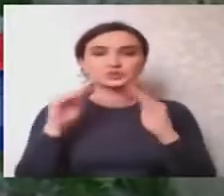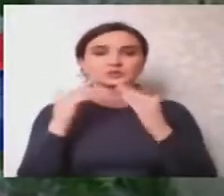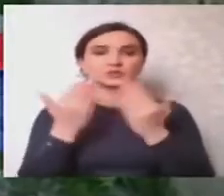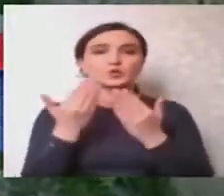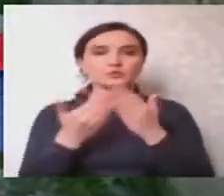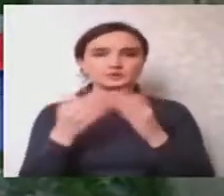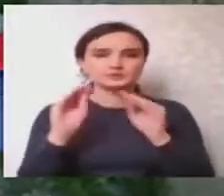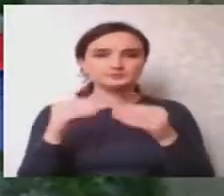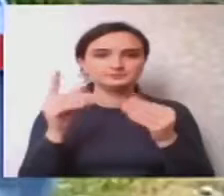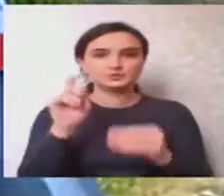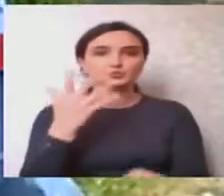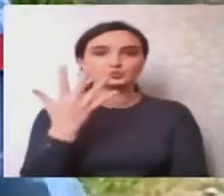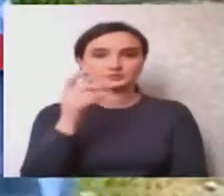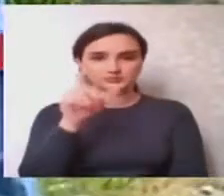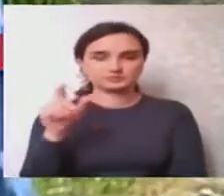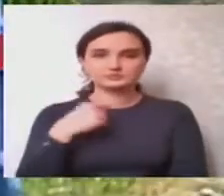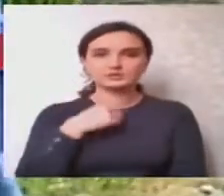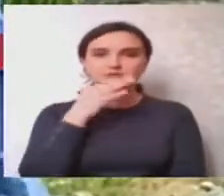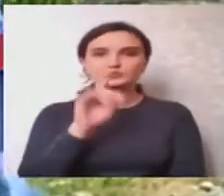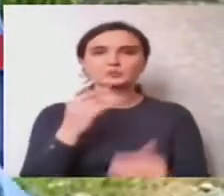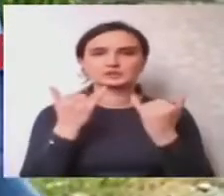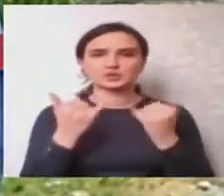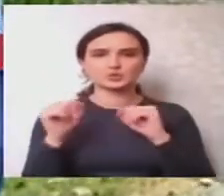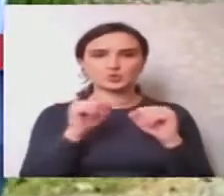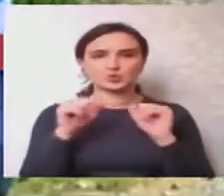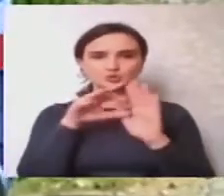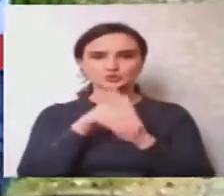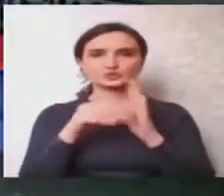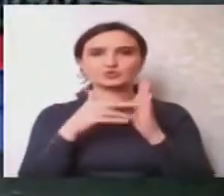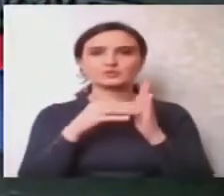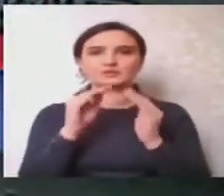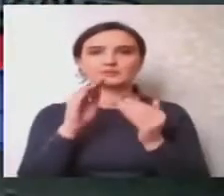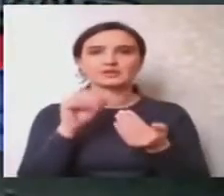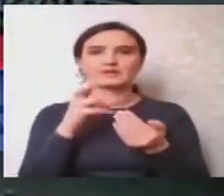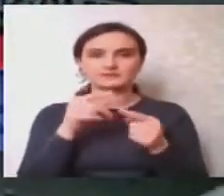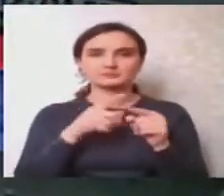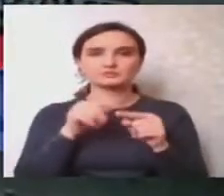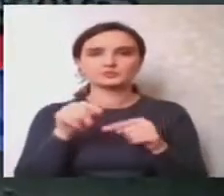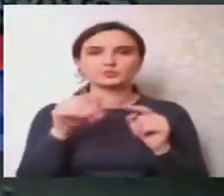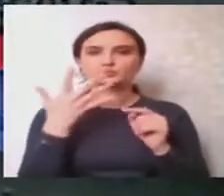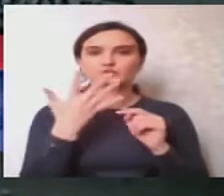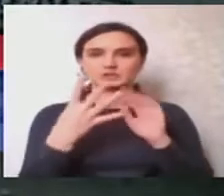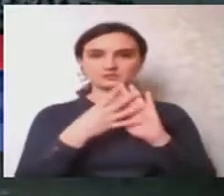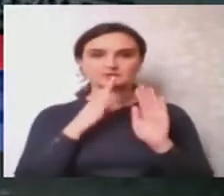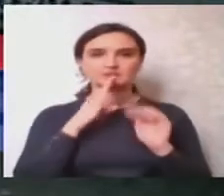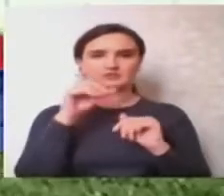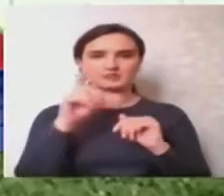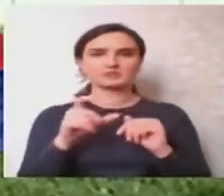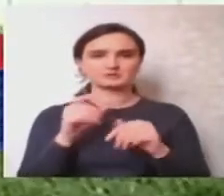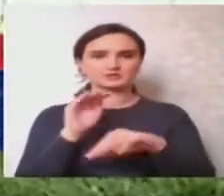105 ადამიანს. მე შეგახსენებთ, რომ დღეს გორის მუნიციპალიტეტის სოფელ ფლავში COVID-19 59 წლის ქალს დაუდასტურდა.